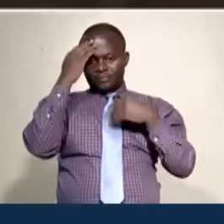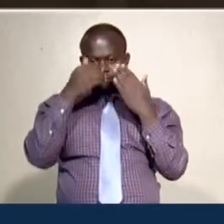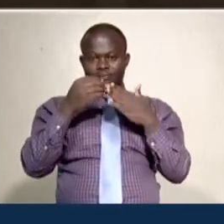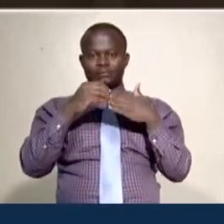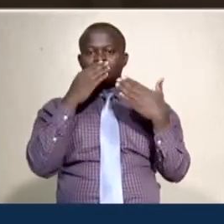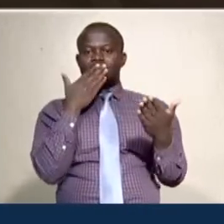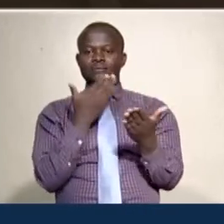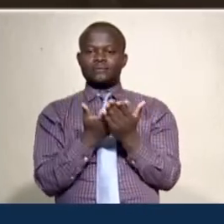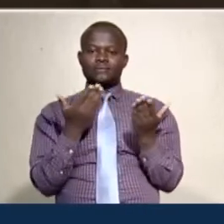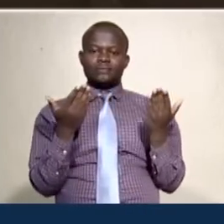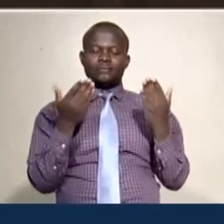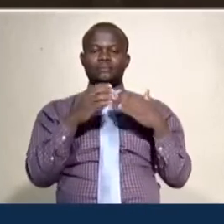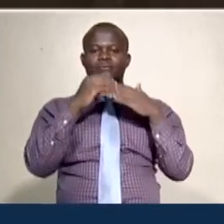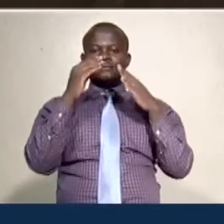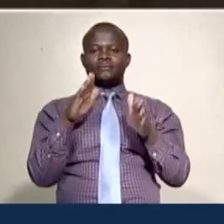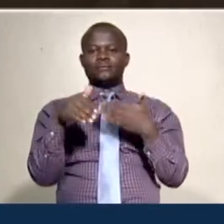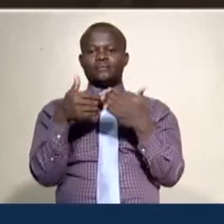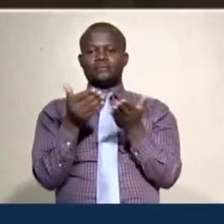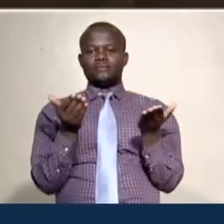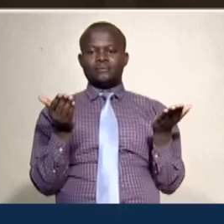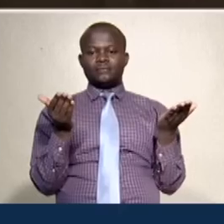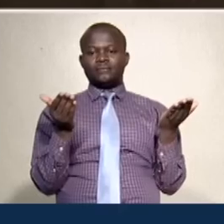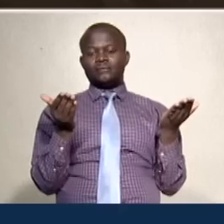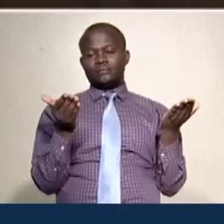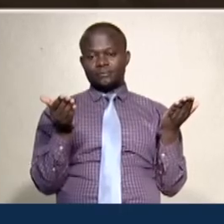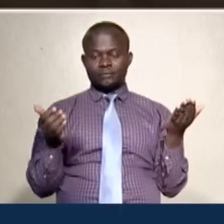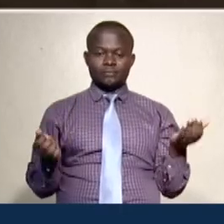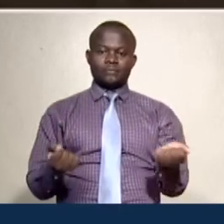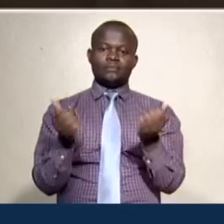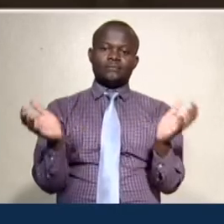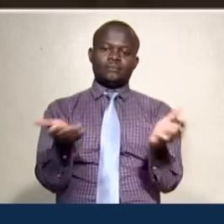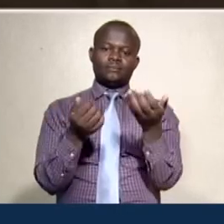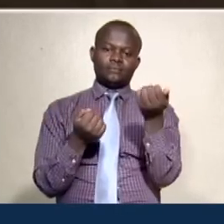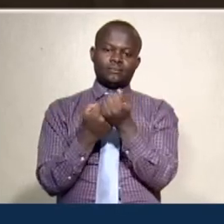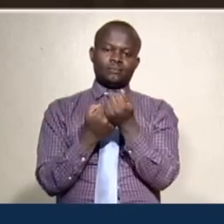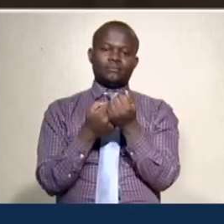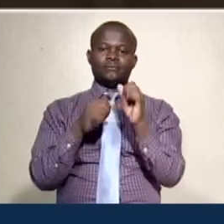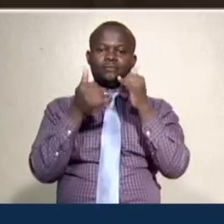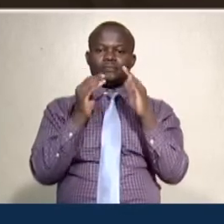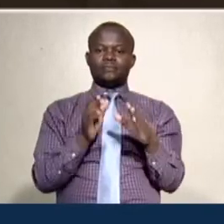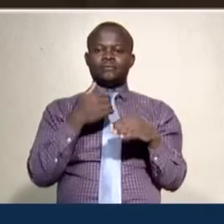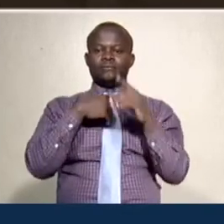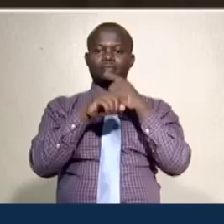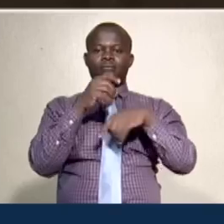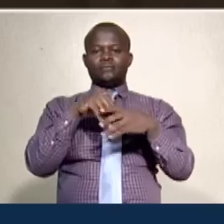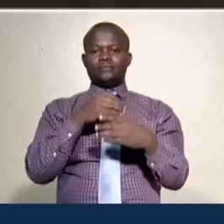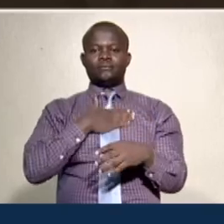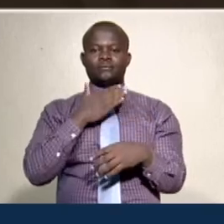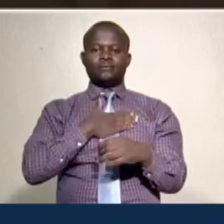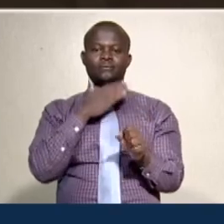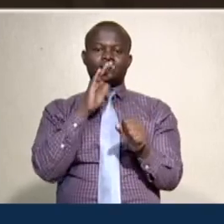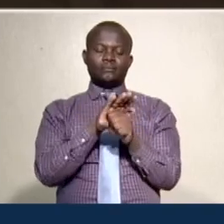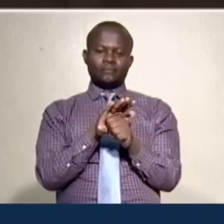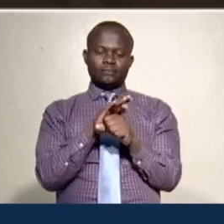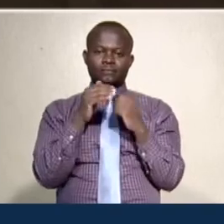imiyoborere myiza y'abayobozi kuba bashyigikira uyu mukino wafite umuga, nibyo byaradushimishije